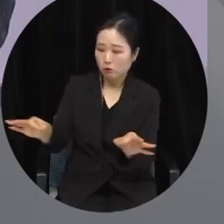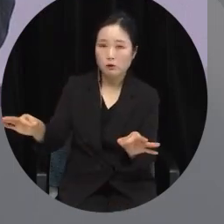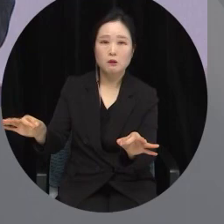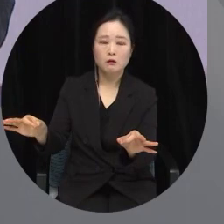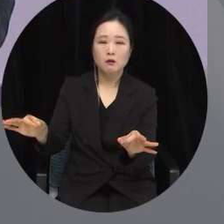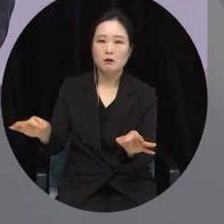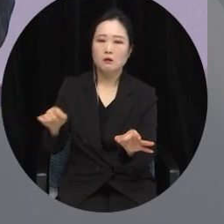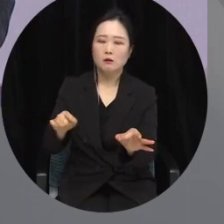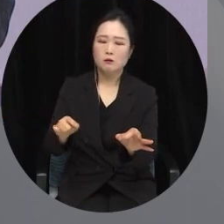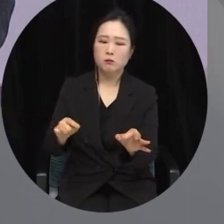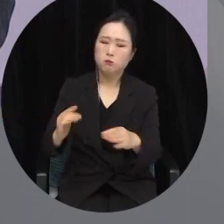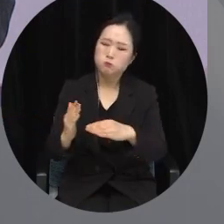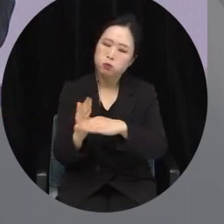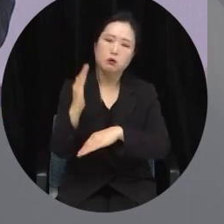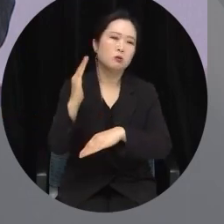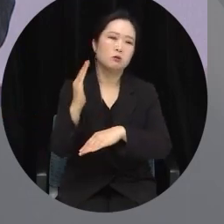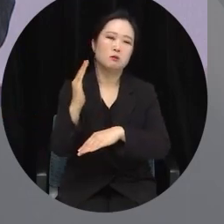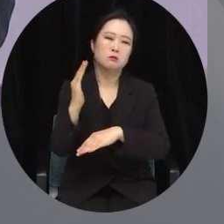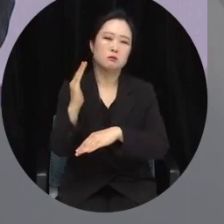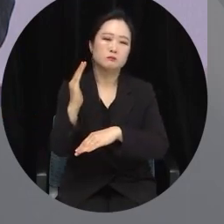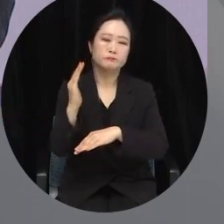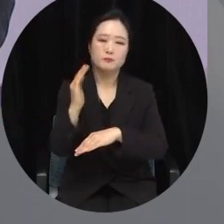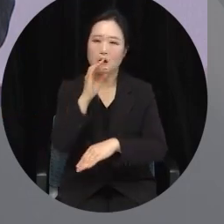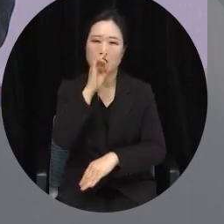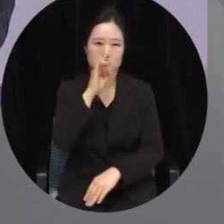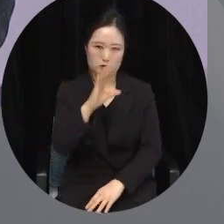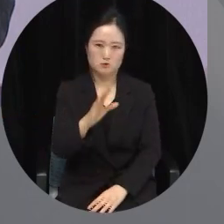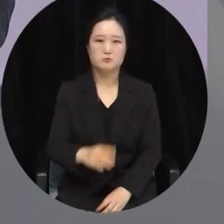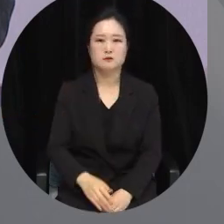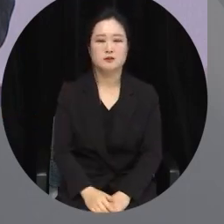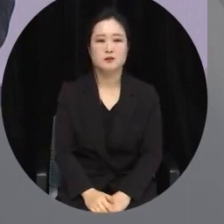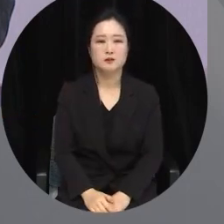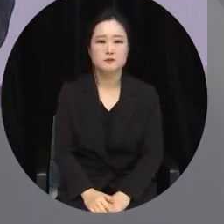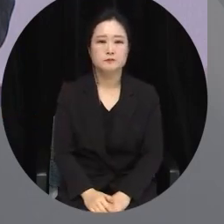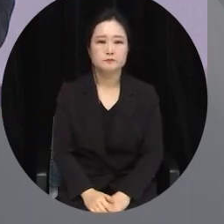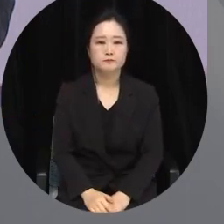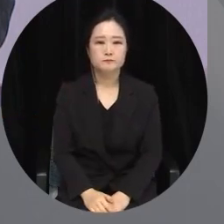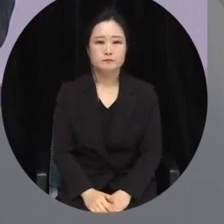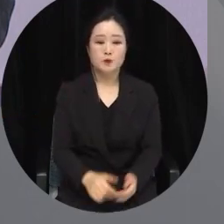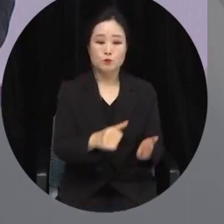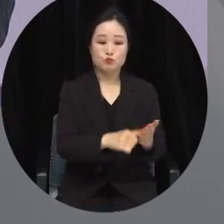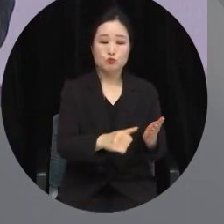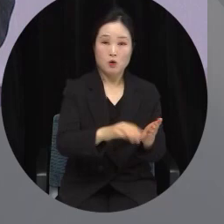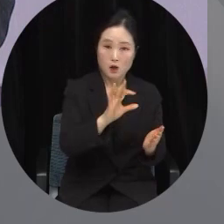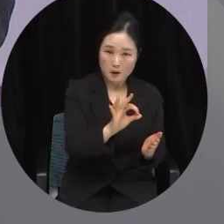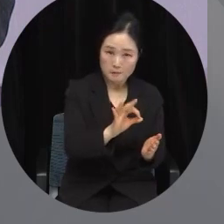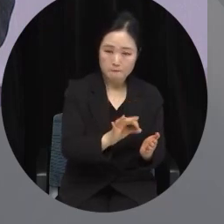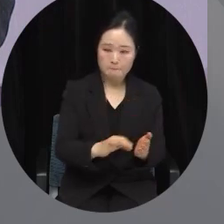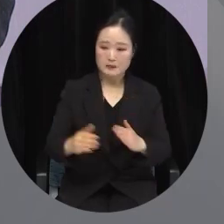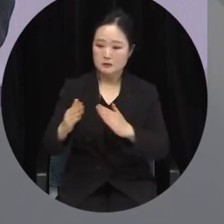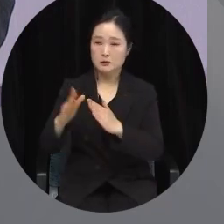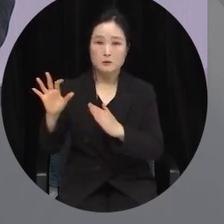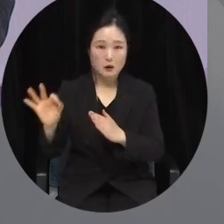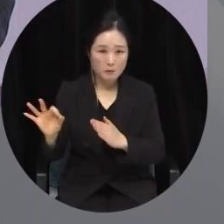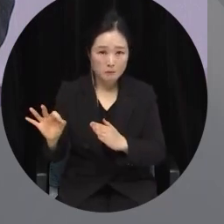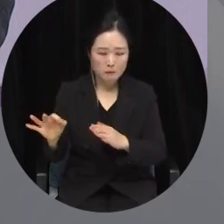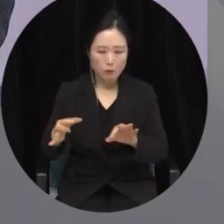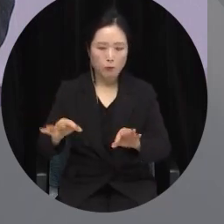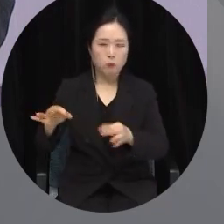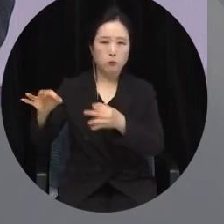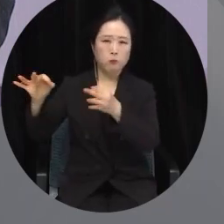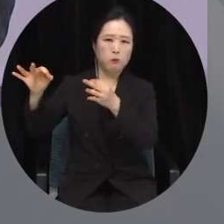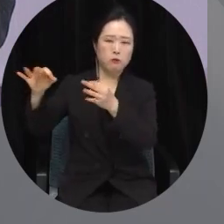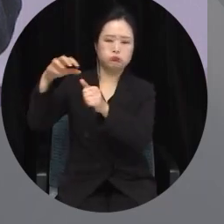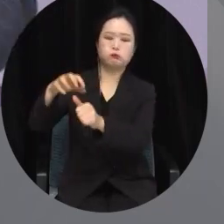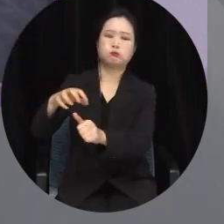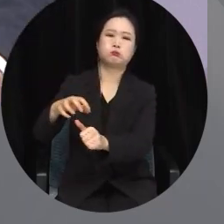해야지만 국가 재정뿐만 아니라 물가와 집값 여러 가지들이 잡히게 됩니다. 그렇기 때문에